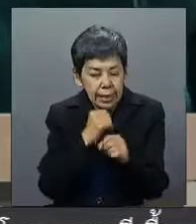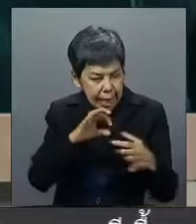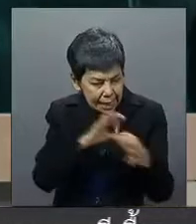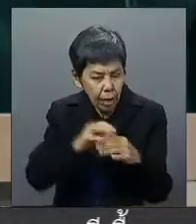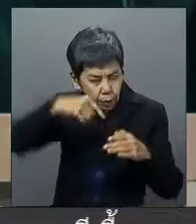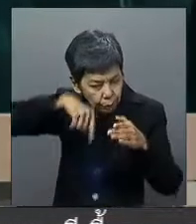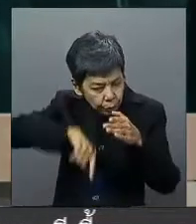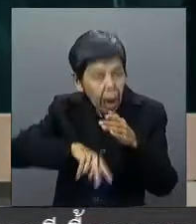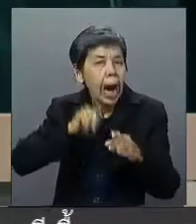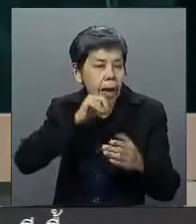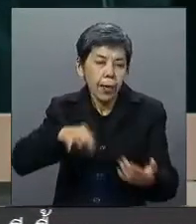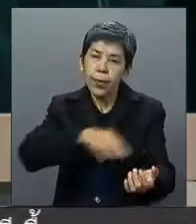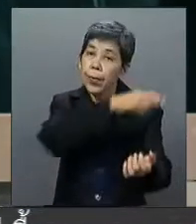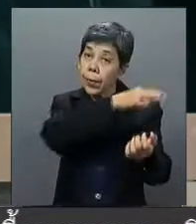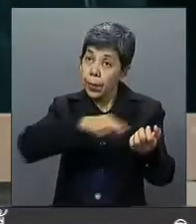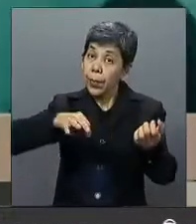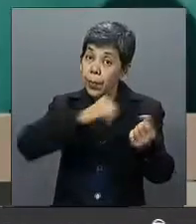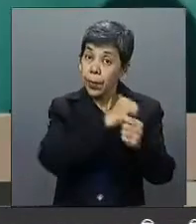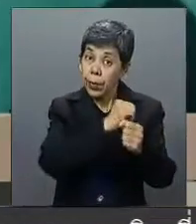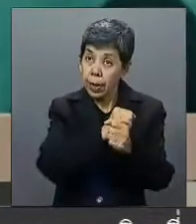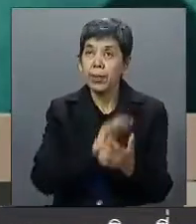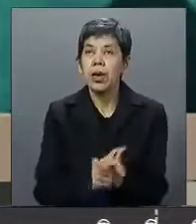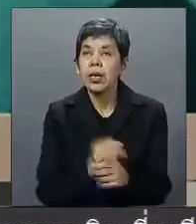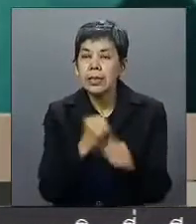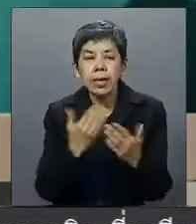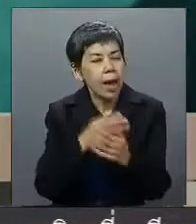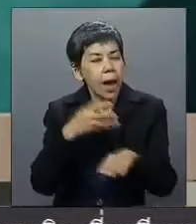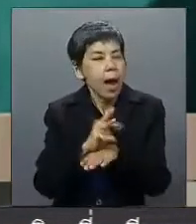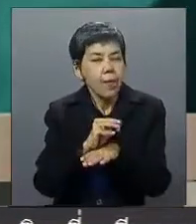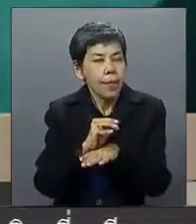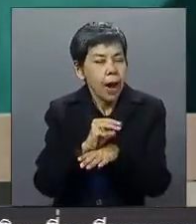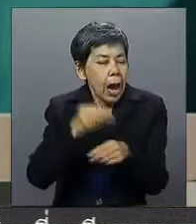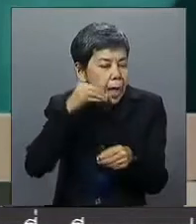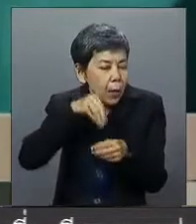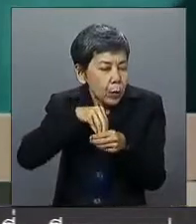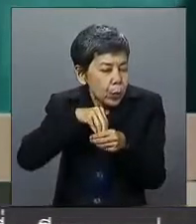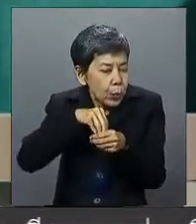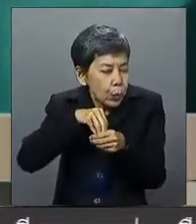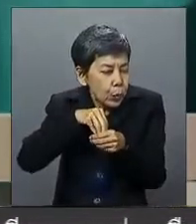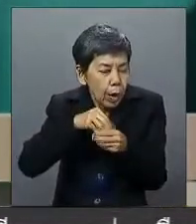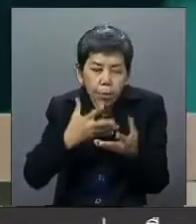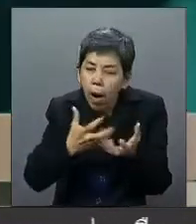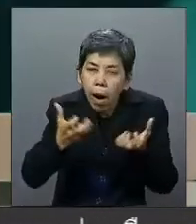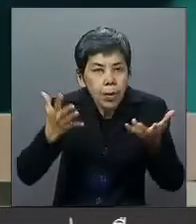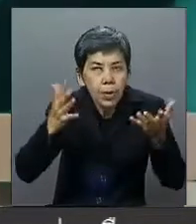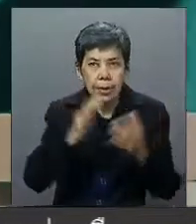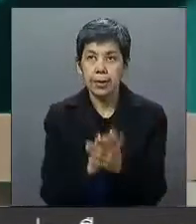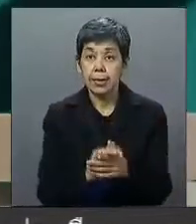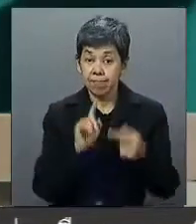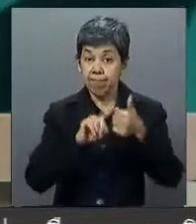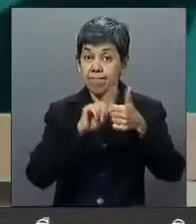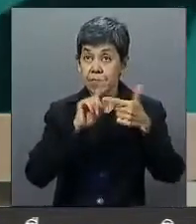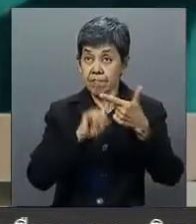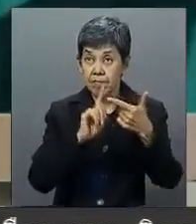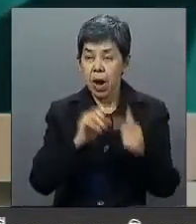ใต้น้ำได้อย่างไวโอลินค่ะก็ทำจากคาร์บอนไฟเบอร์แทนไม้เพื่อให้อยู่ในน้ำได้โดยไม่พังเสียหายนอกจากนี้ยังใช้ไมโคร